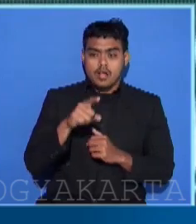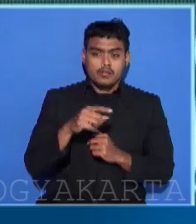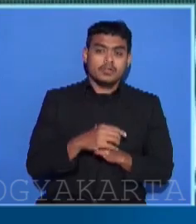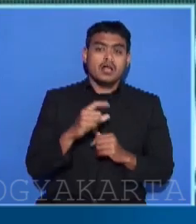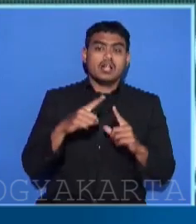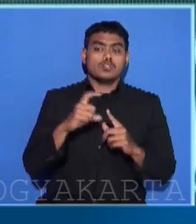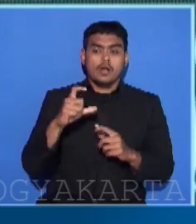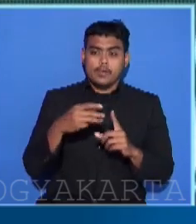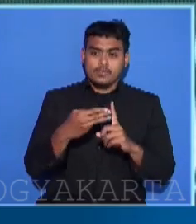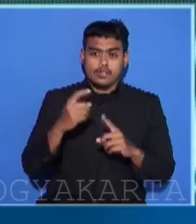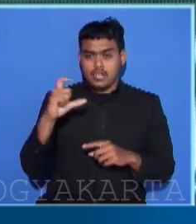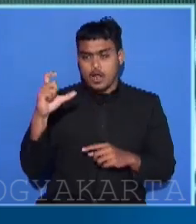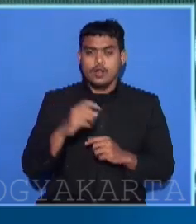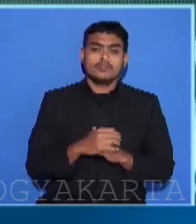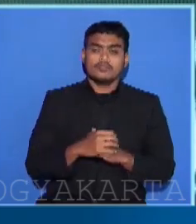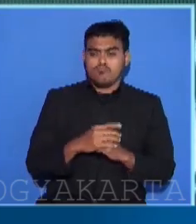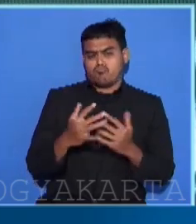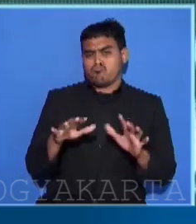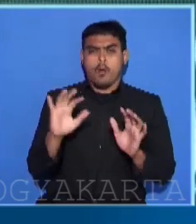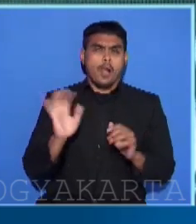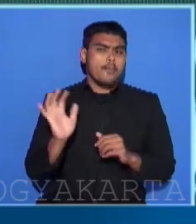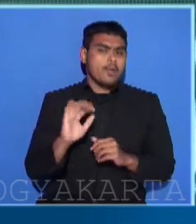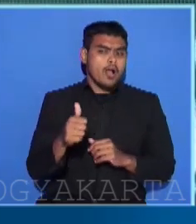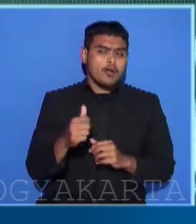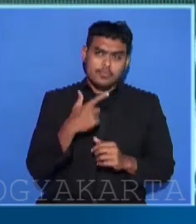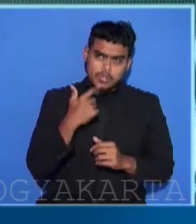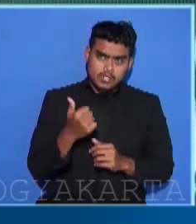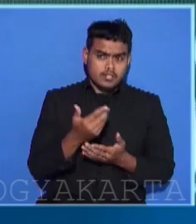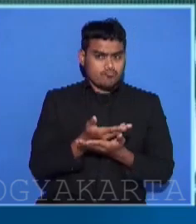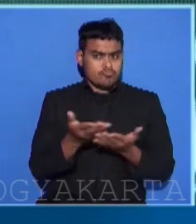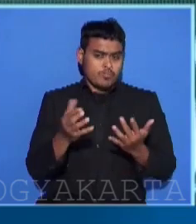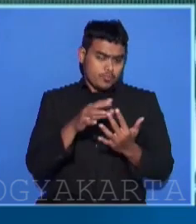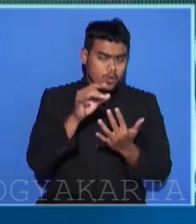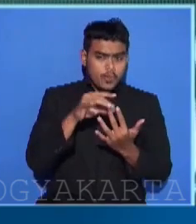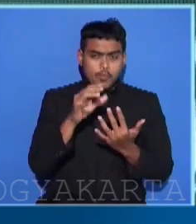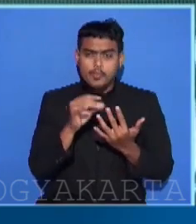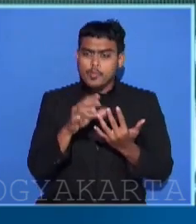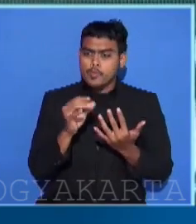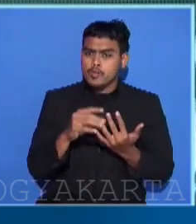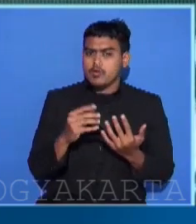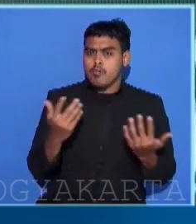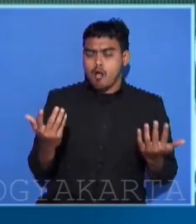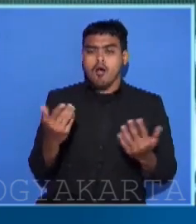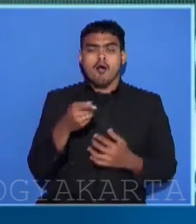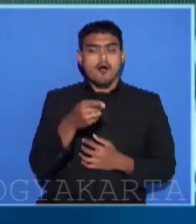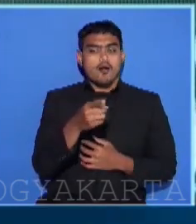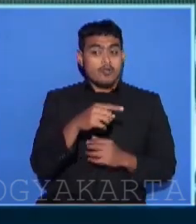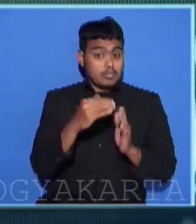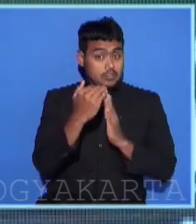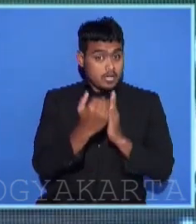tidak ada masalah. Itu hak dari kita semua untuk memilih yang mana berdasarkan ketetapan hati